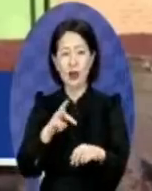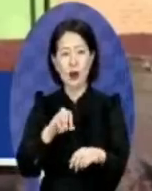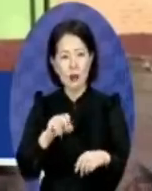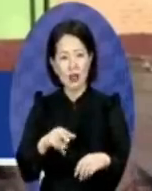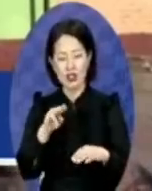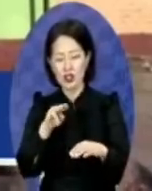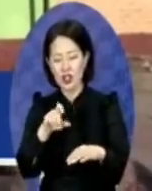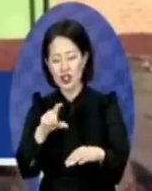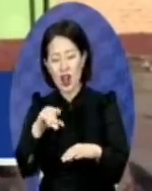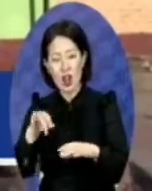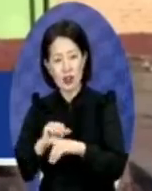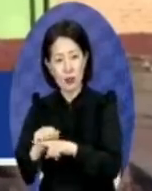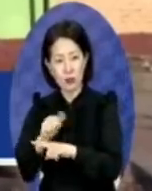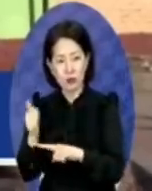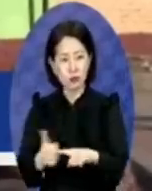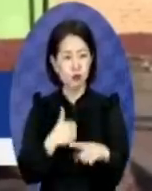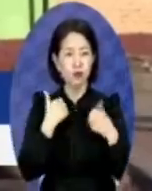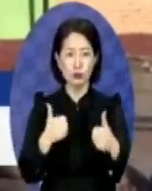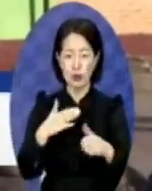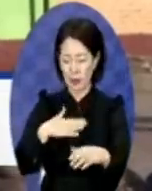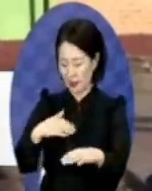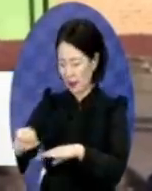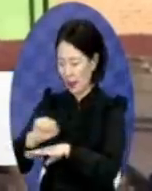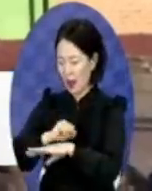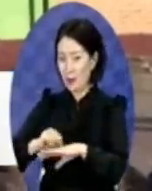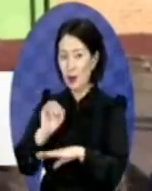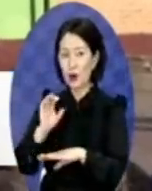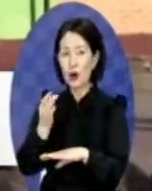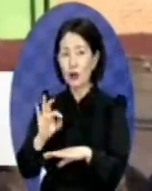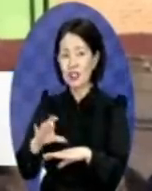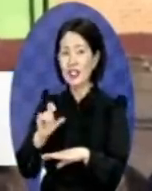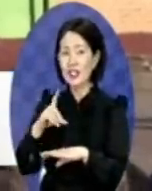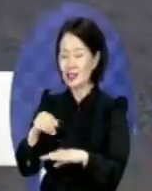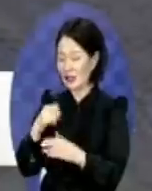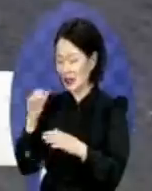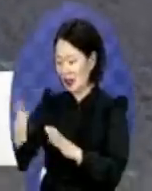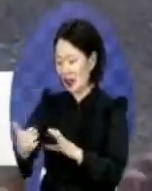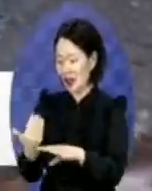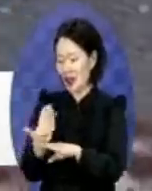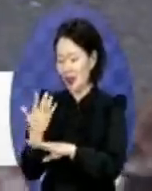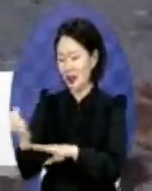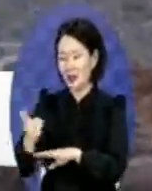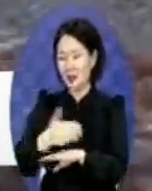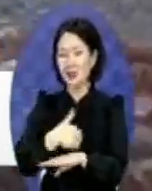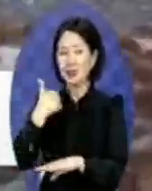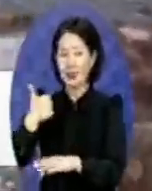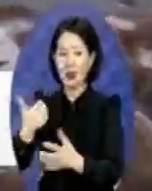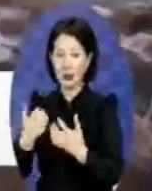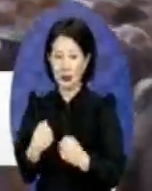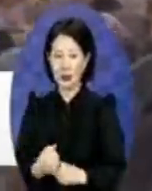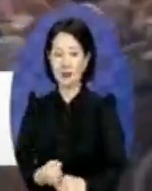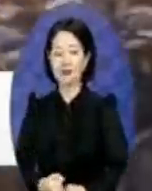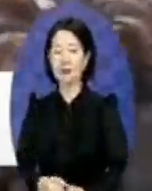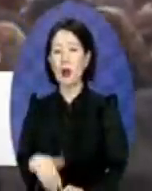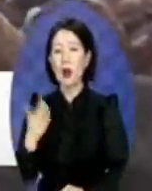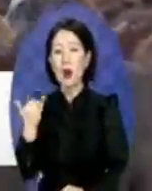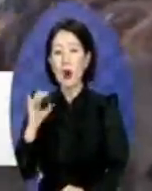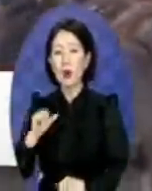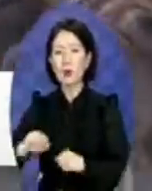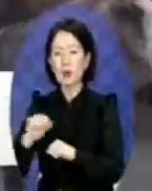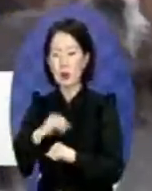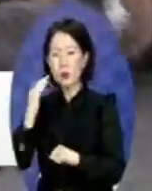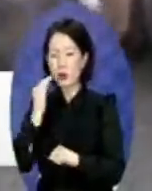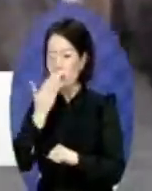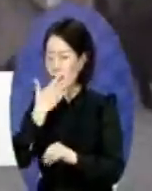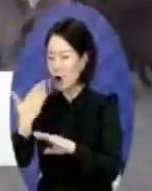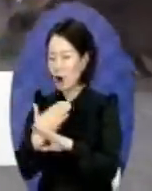хангалттай сайн. Энэ жил одоо манай аймаг бол ер нь өвс жилээр хадлангаа бол маш сайн авсан байгаа. Харин Улс аймгийн хэмжээнд цагаан сарын өмнөхөн цагаагаар